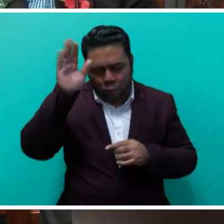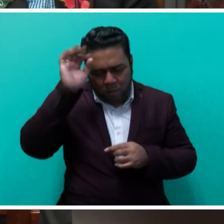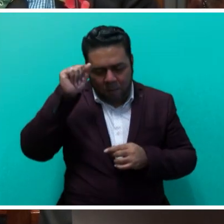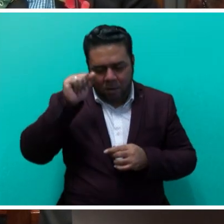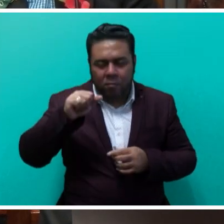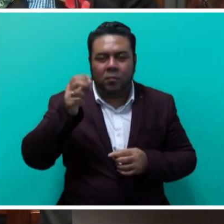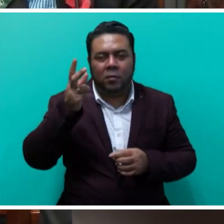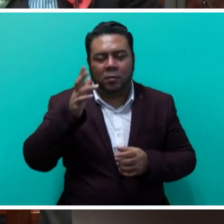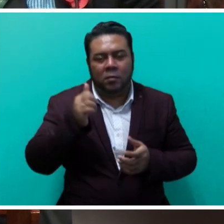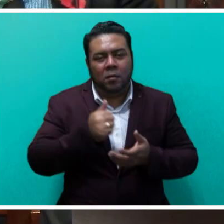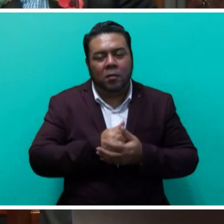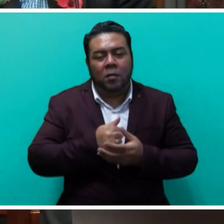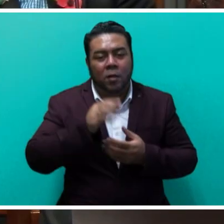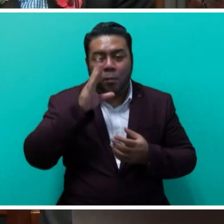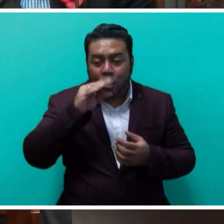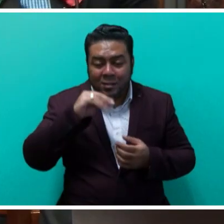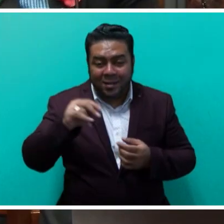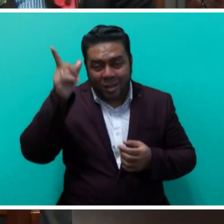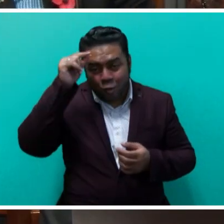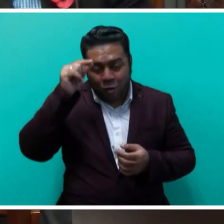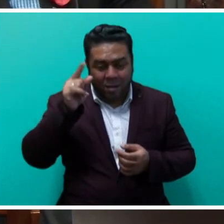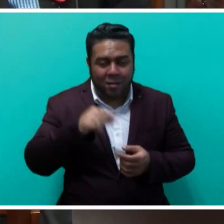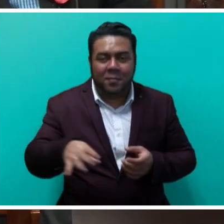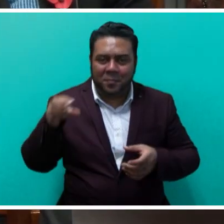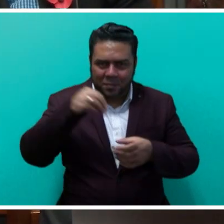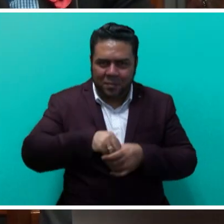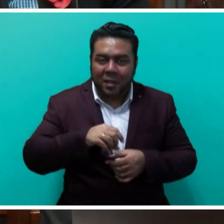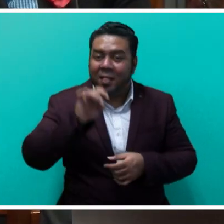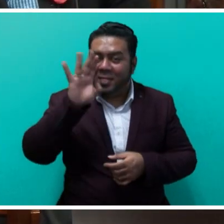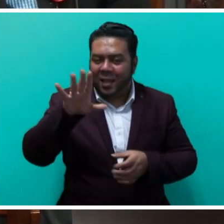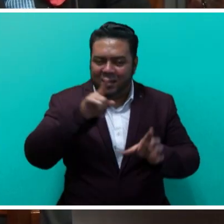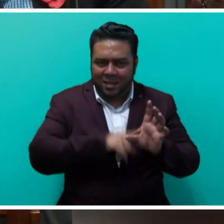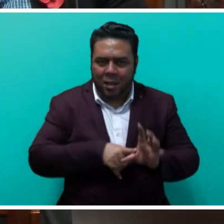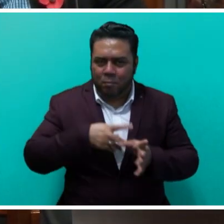e vurabura, ka nangaravi e na loma ni tini na imbaki.